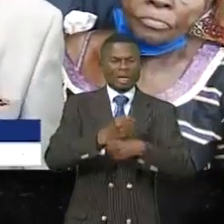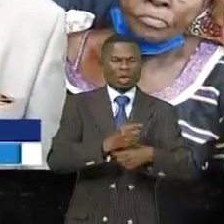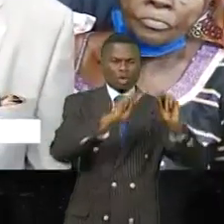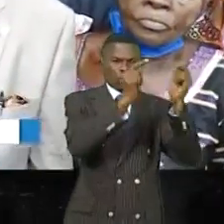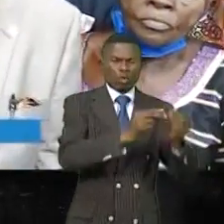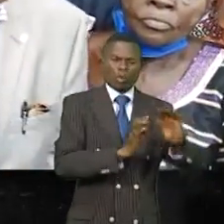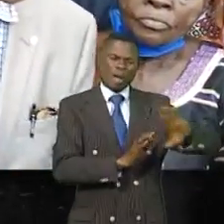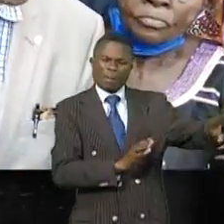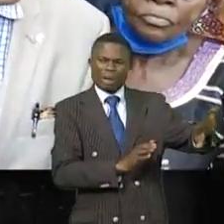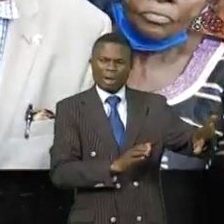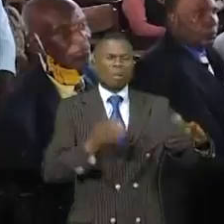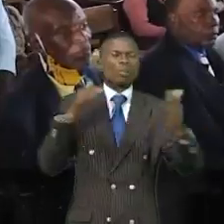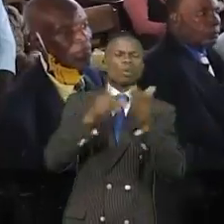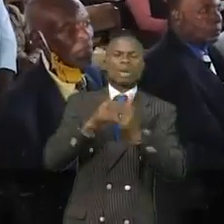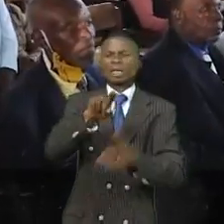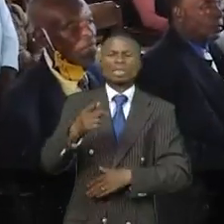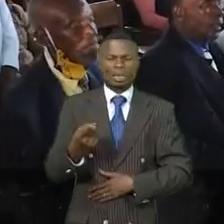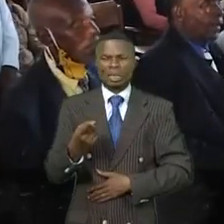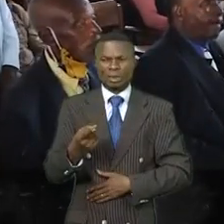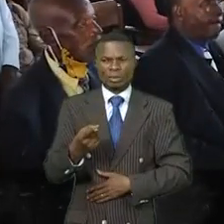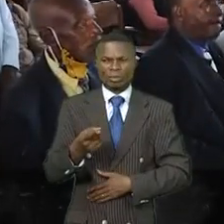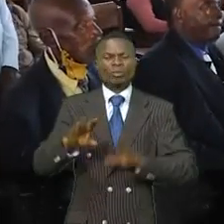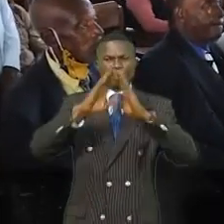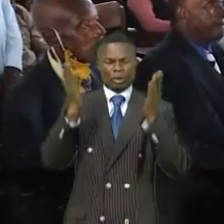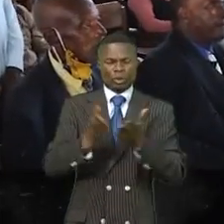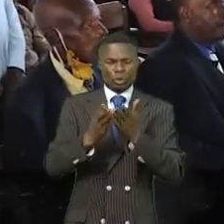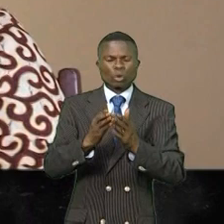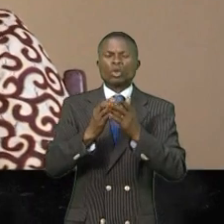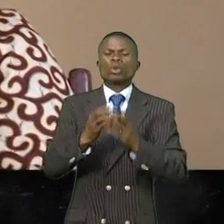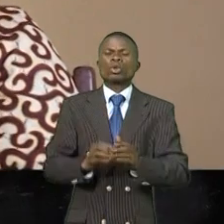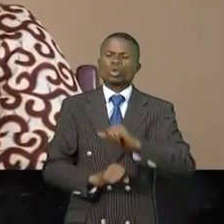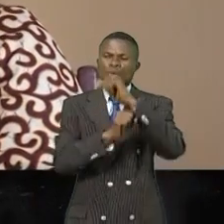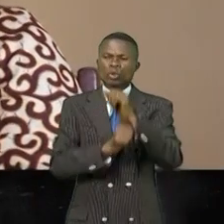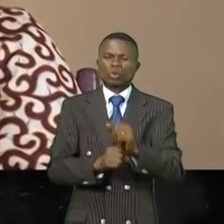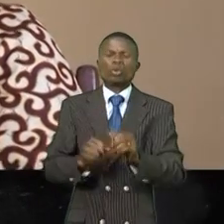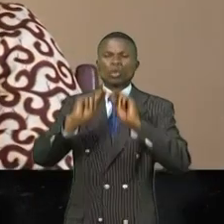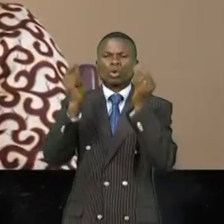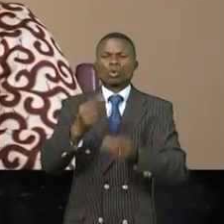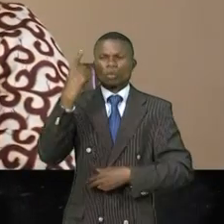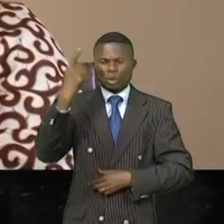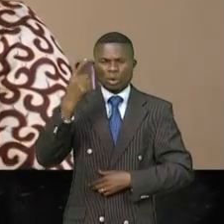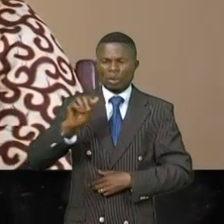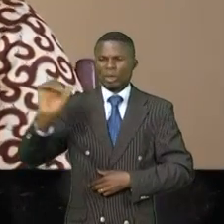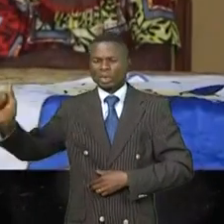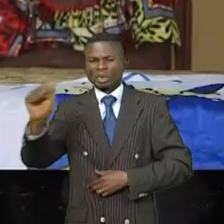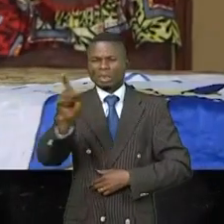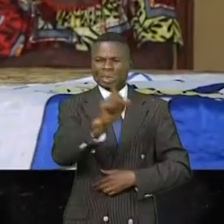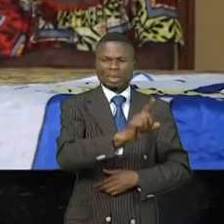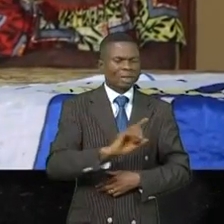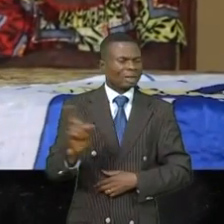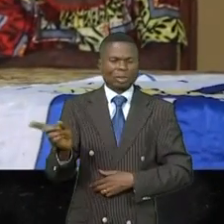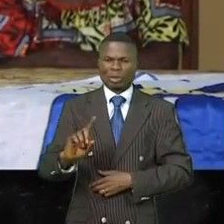IDPS pour aller conquérir quoi? À l'unanimité, tous prônent l'unité de leur parti. Pas de IDPS X, Y ou